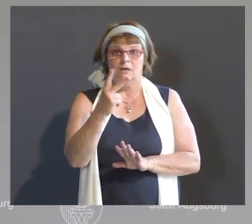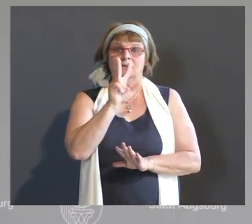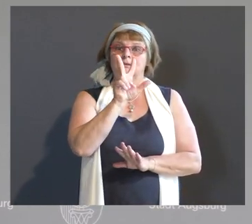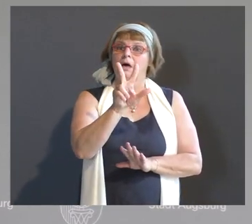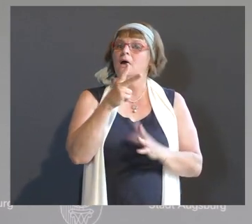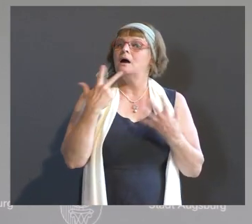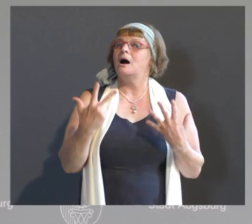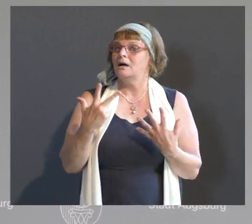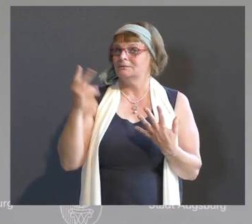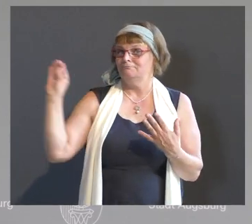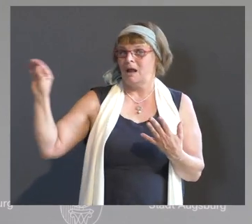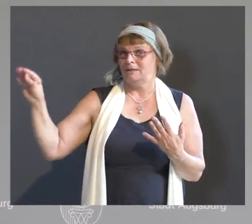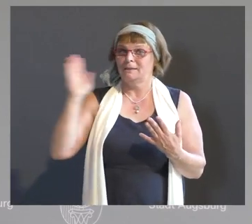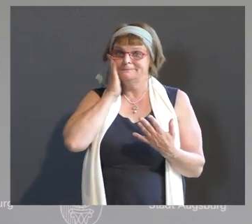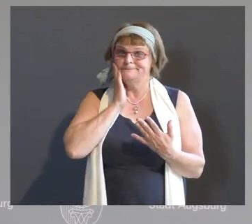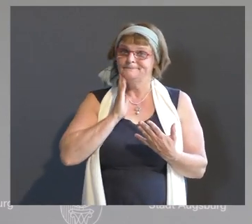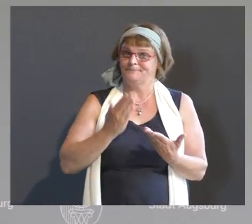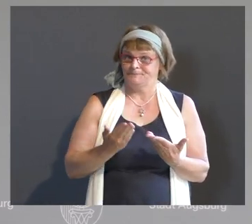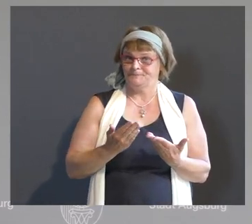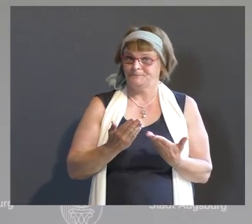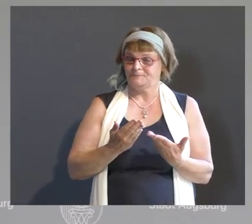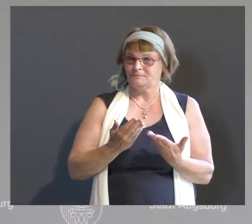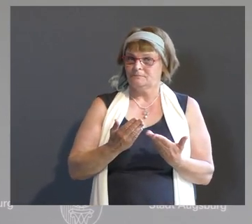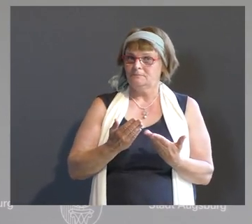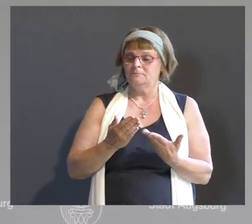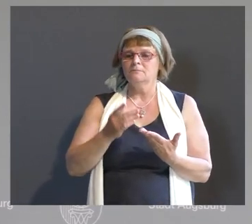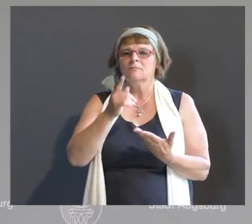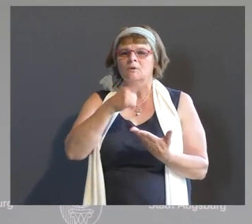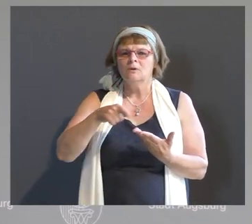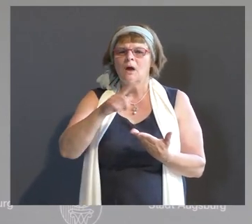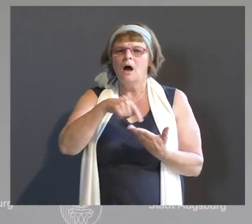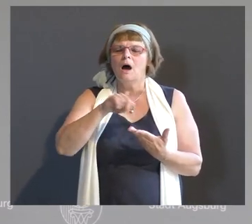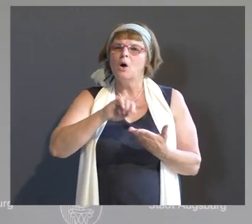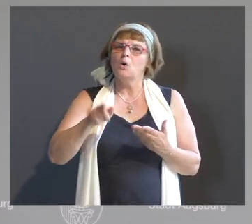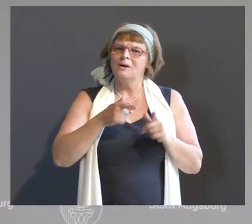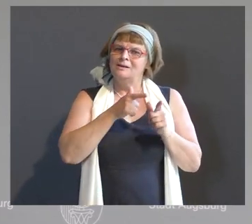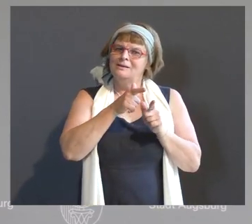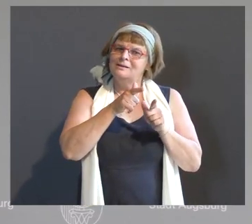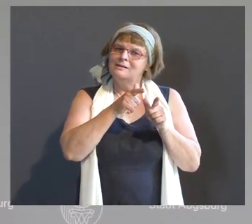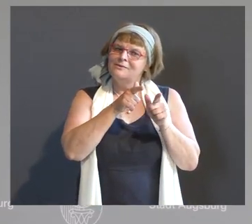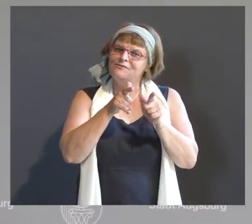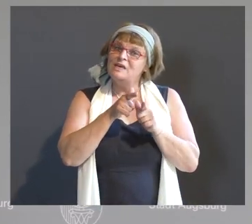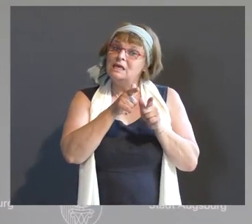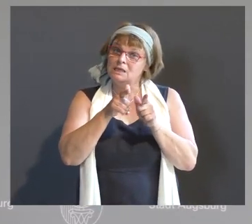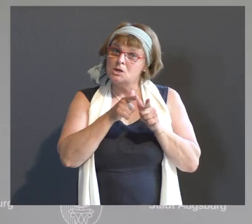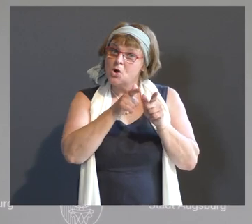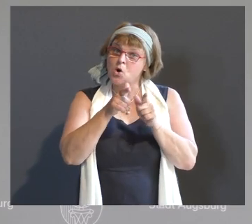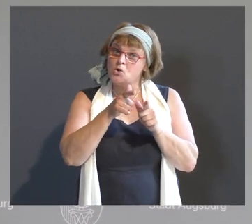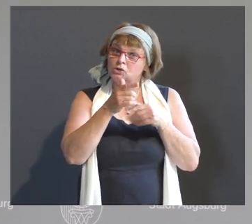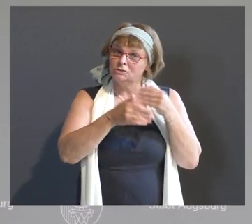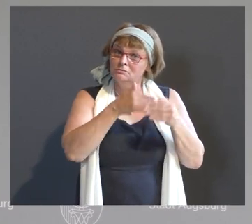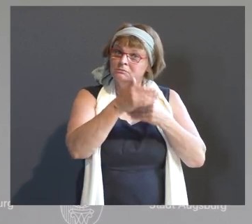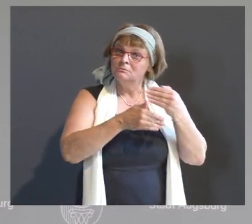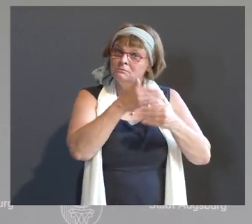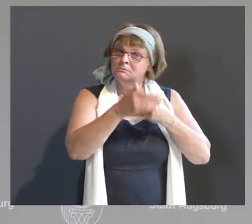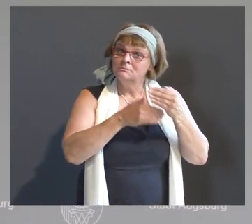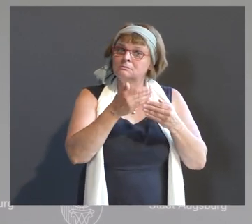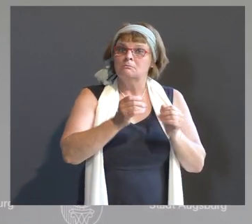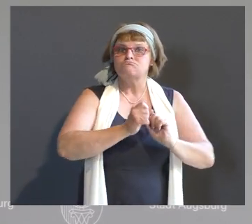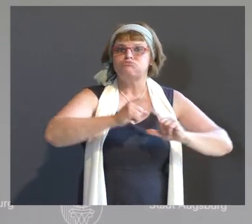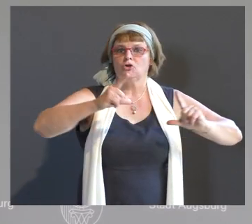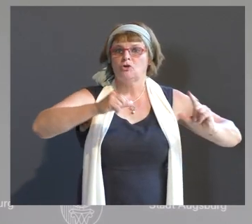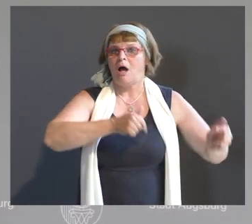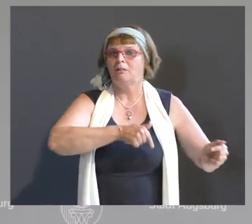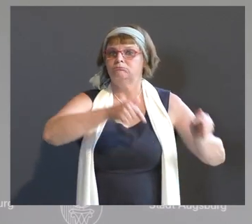0821-323-3810 zu melden. Wir werden auch die Möglichkeit schaffen, Videos auf einem Upload-Portal